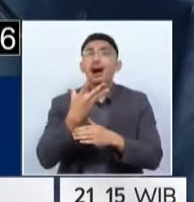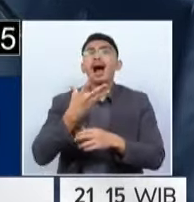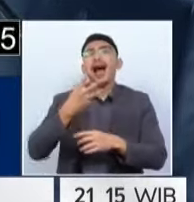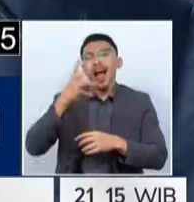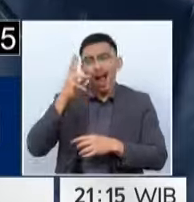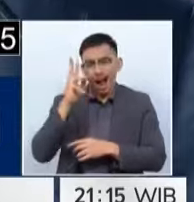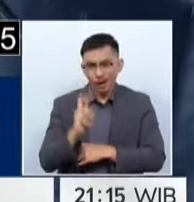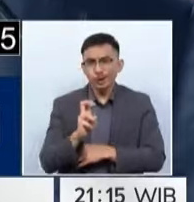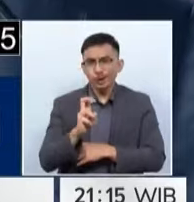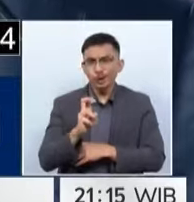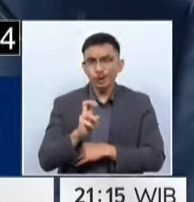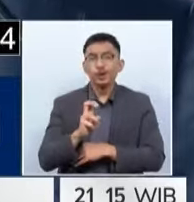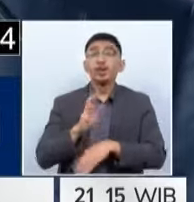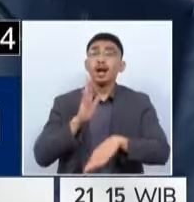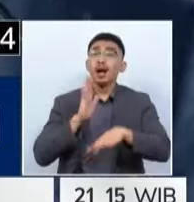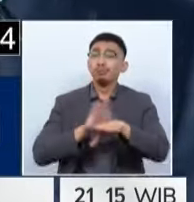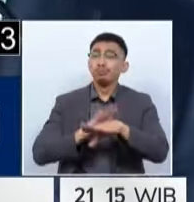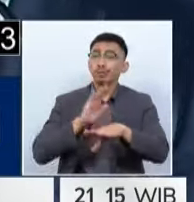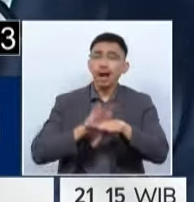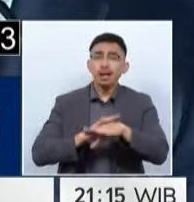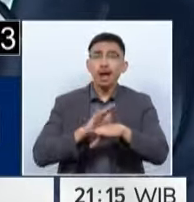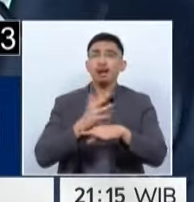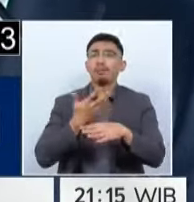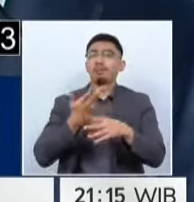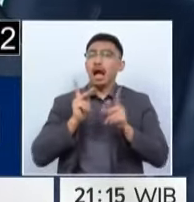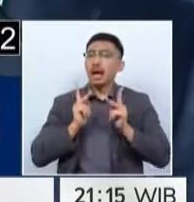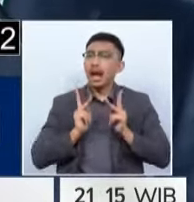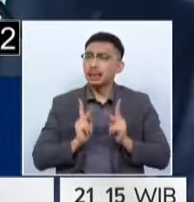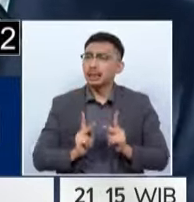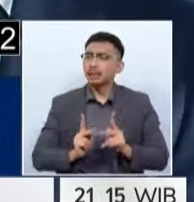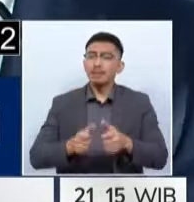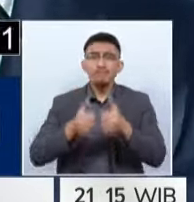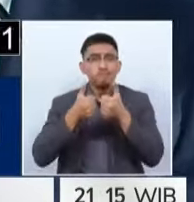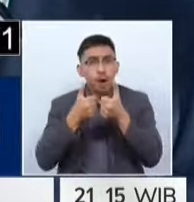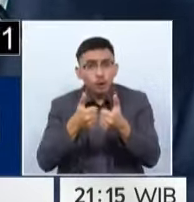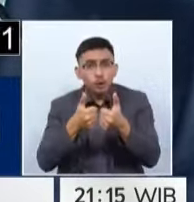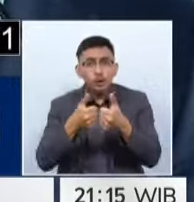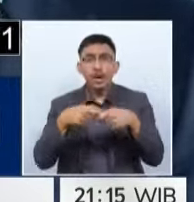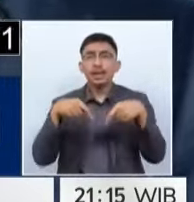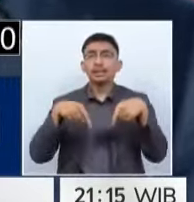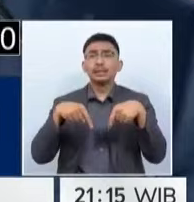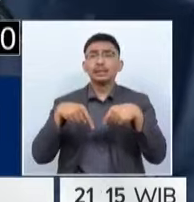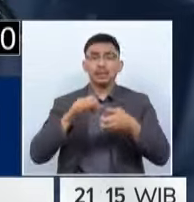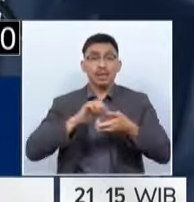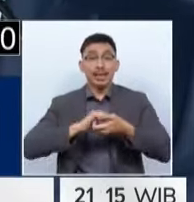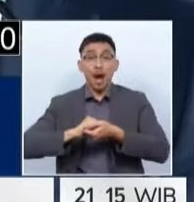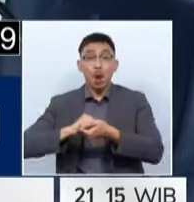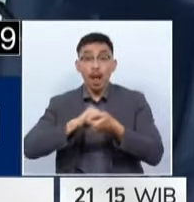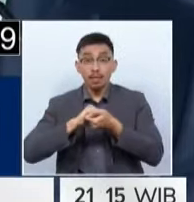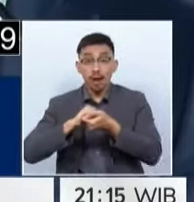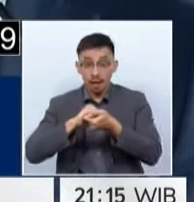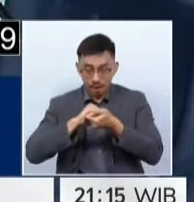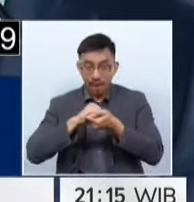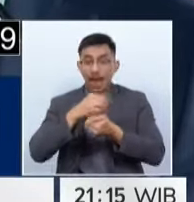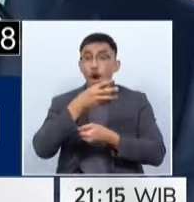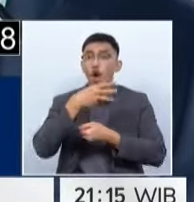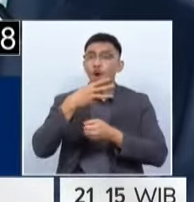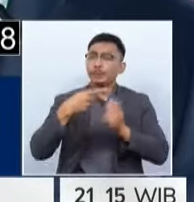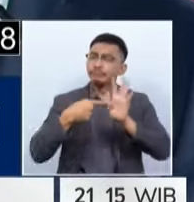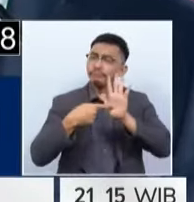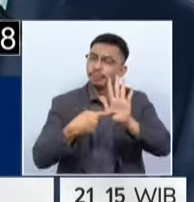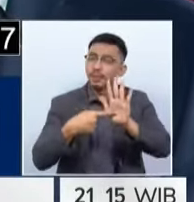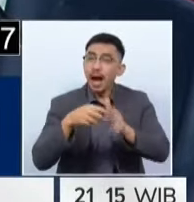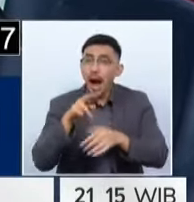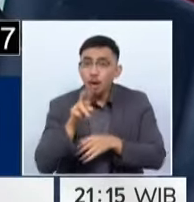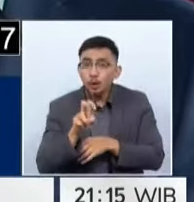kebudayaan sekarang daulat ekonomi pertahanan kita mesti kita tunjukkan maka ketika banyak perusahaan-perusahaan an waktu itu